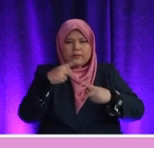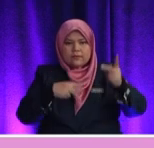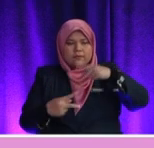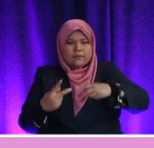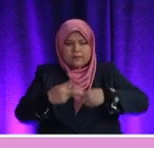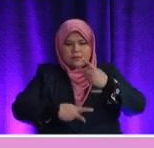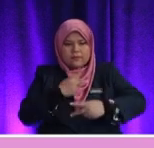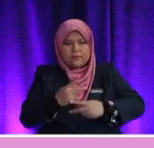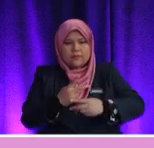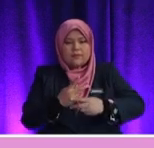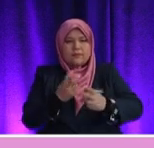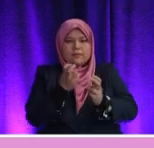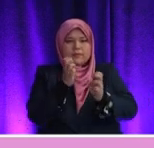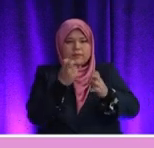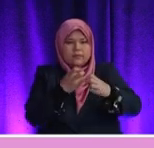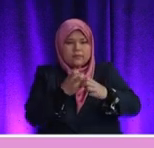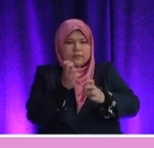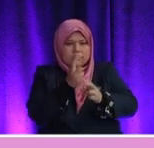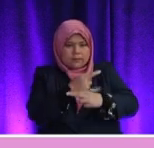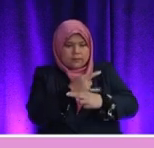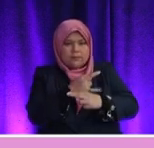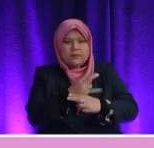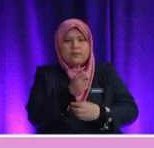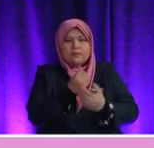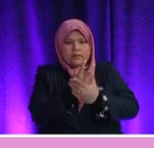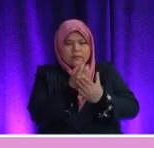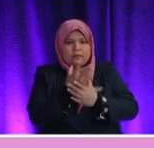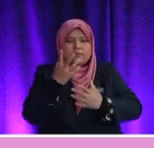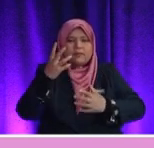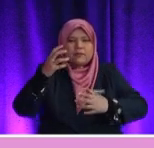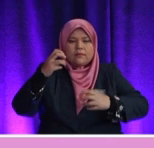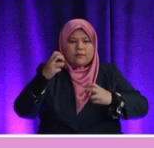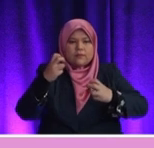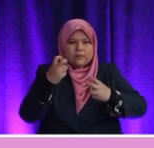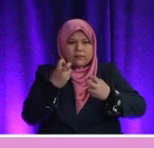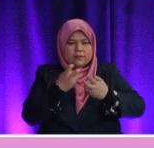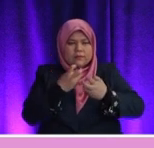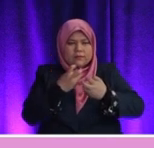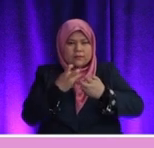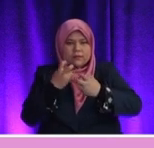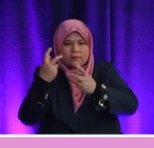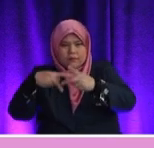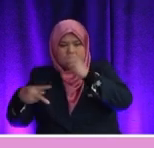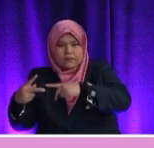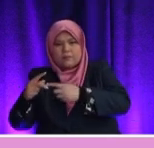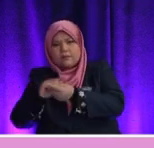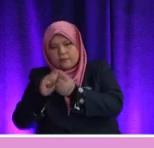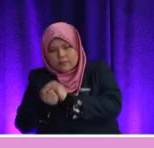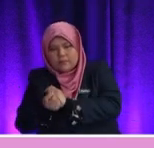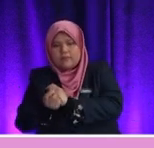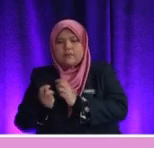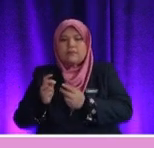Oke sosial kimia adalah perubahan kimia yang berlaku pada Saint untuk